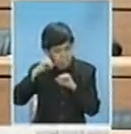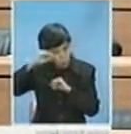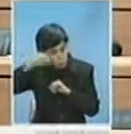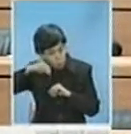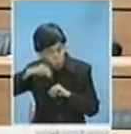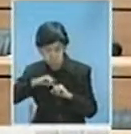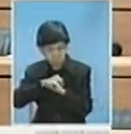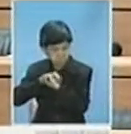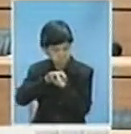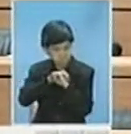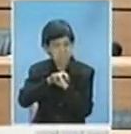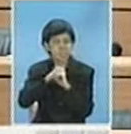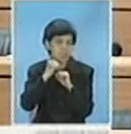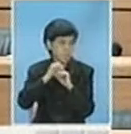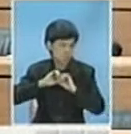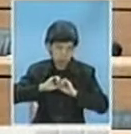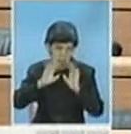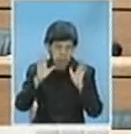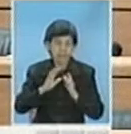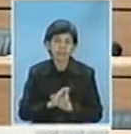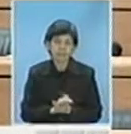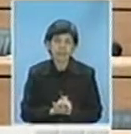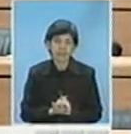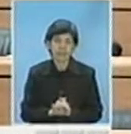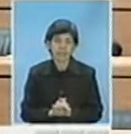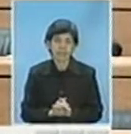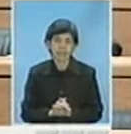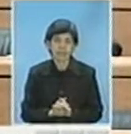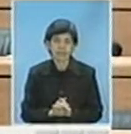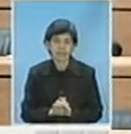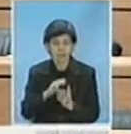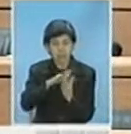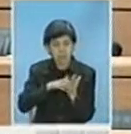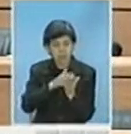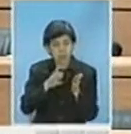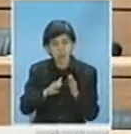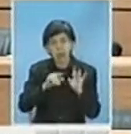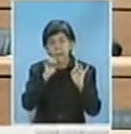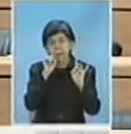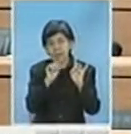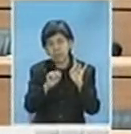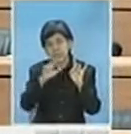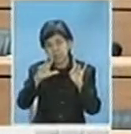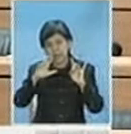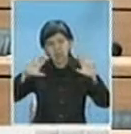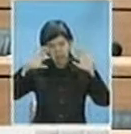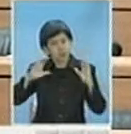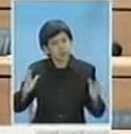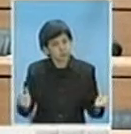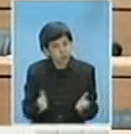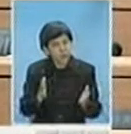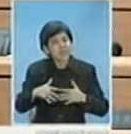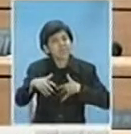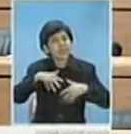าหน้าที่ของรัฐอย่างจริงจังนอกจากนั้นแล้วนโยบายข้อ 8.3 รัฐบาลจะส่งเสริมให้ประชาช